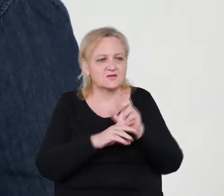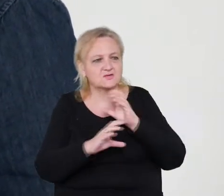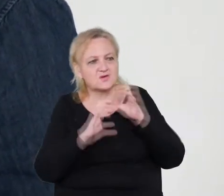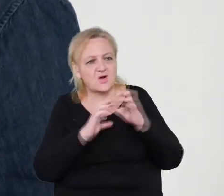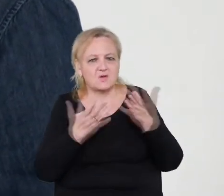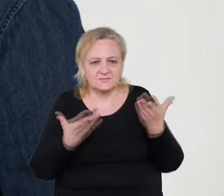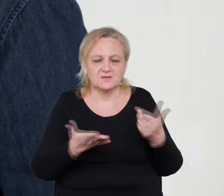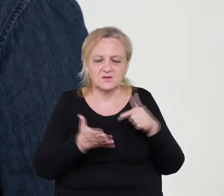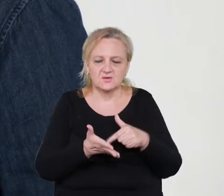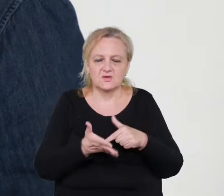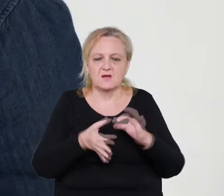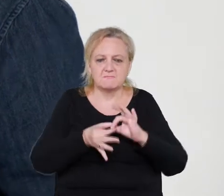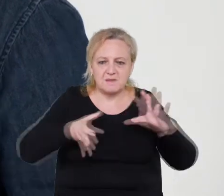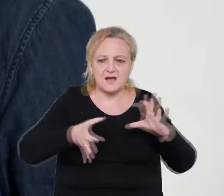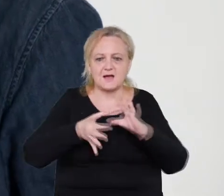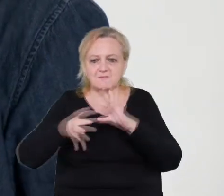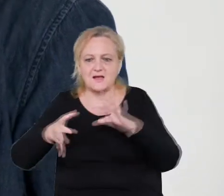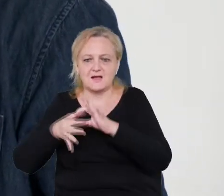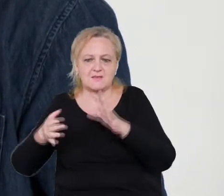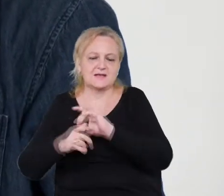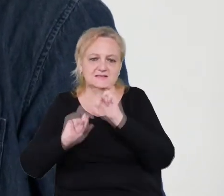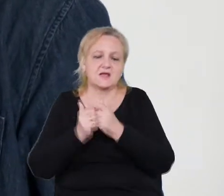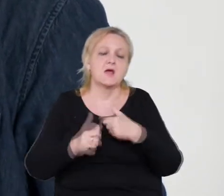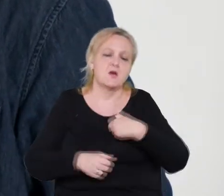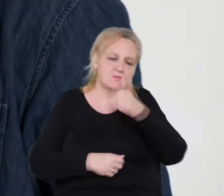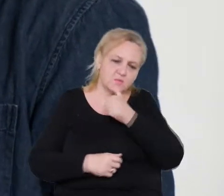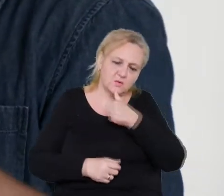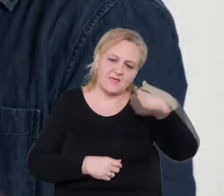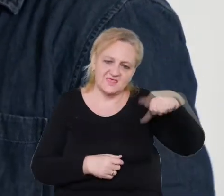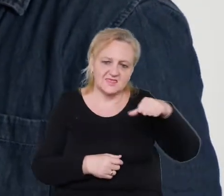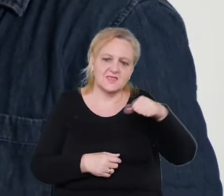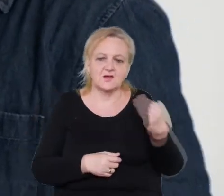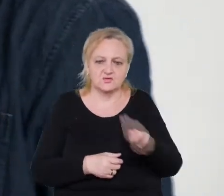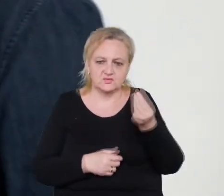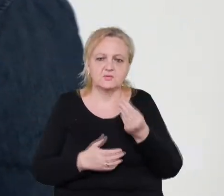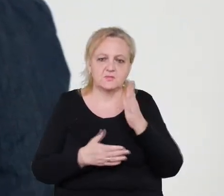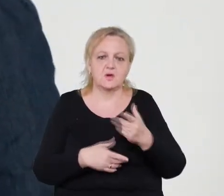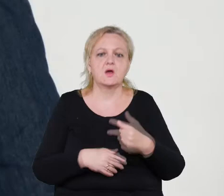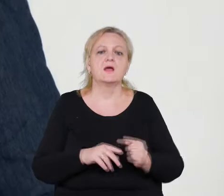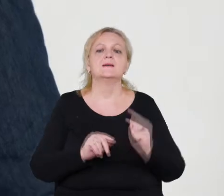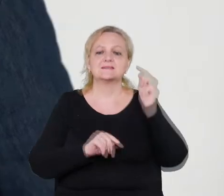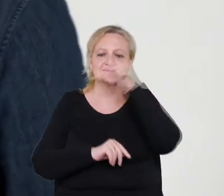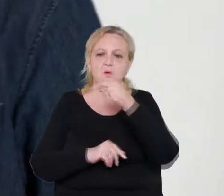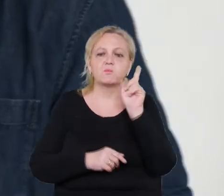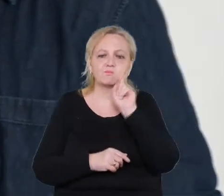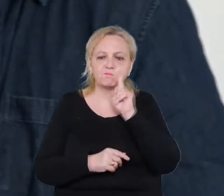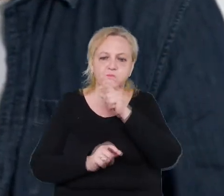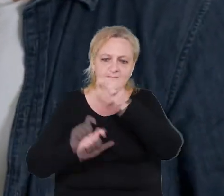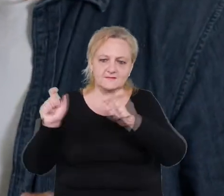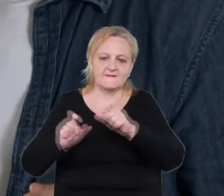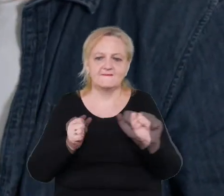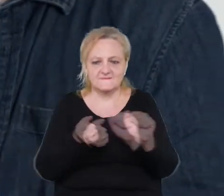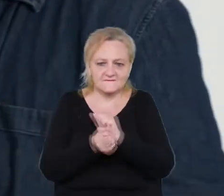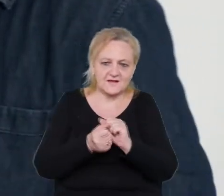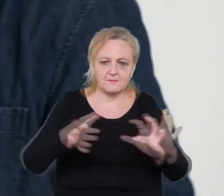związane zerwaniu połączenia więc my podejmujemy jeszcze jedną próbę tam na tyłach chłopacy walczą i za chwilę